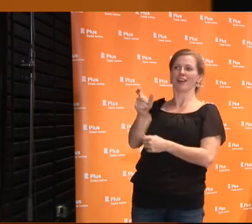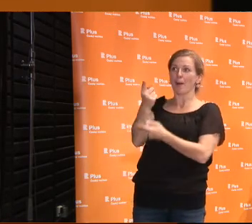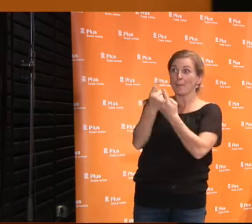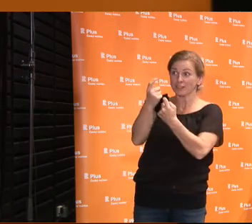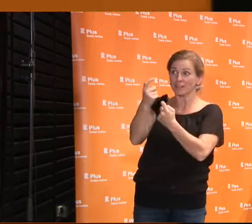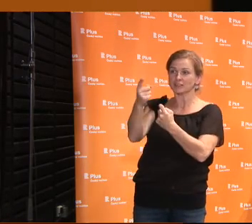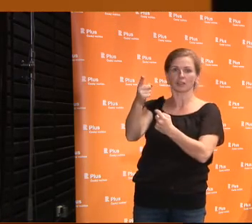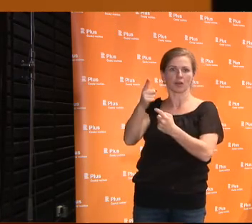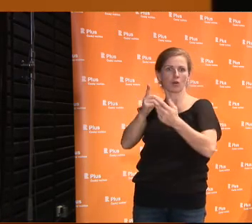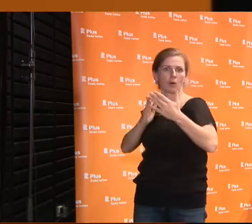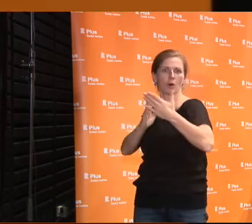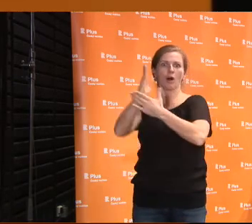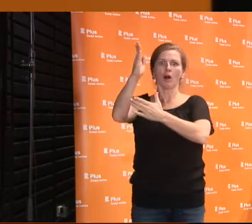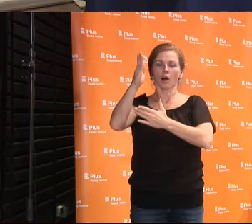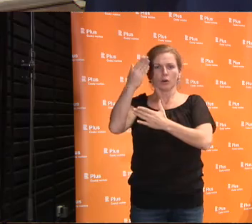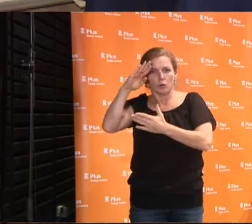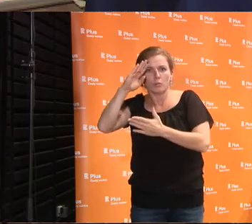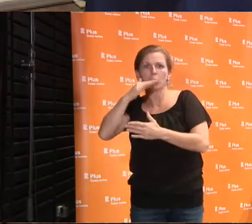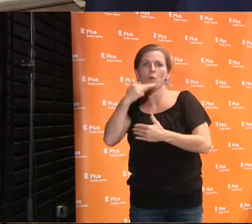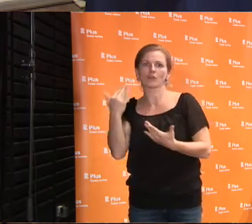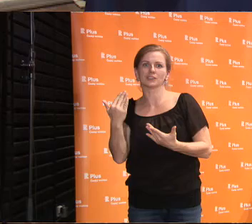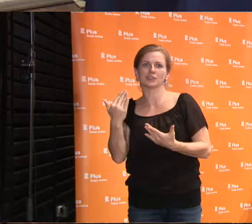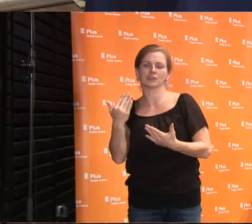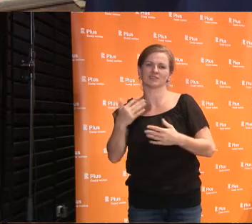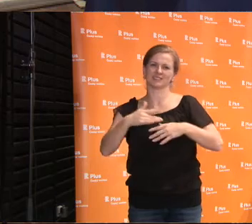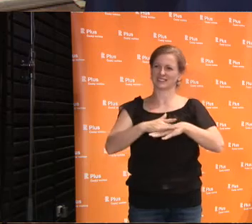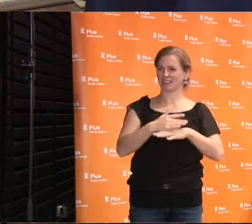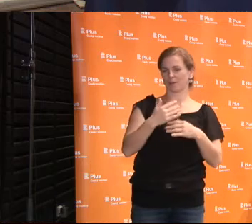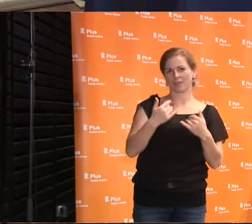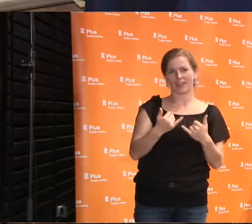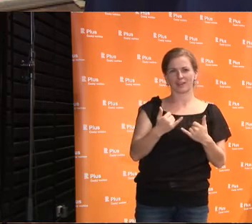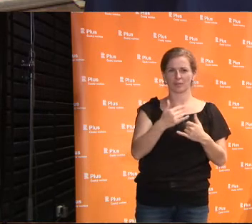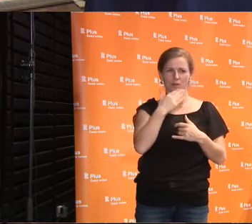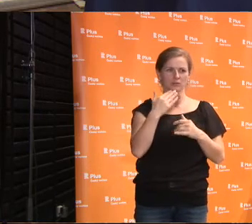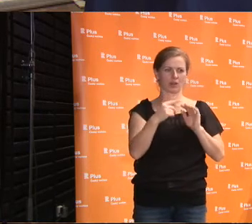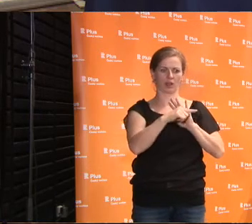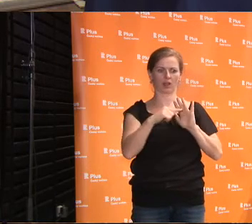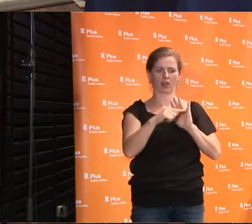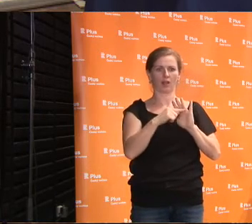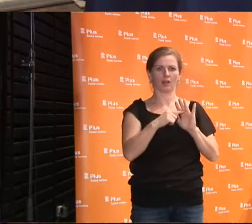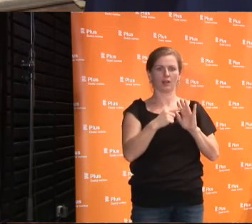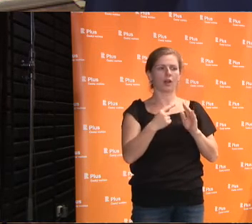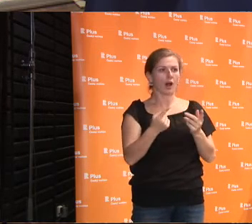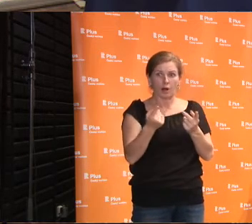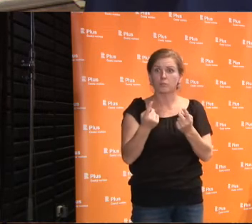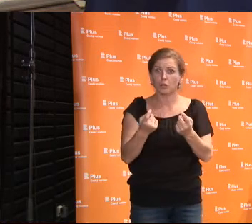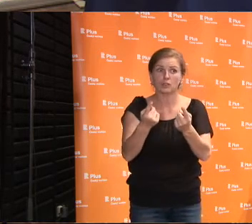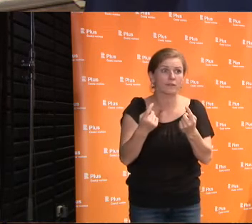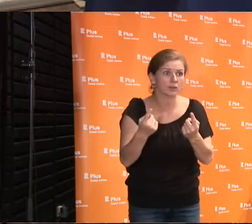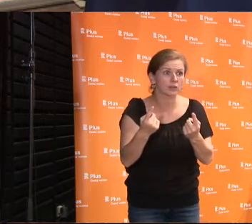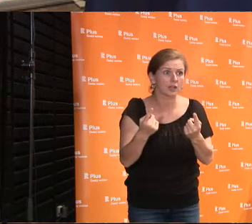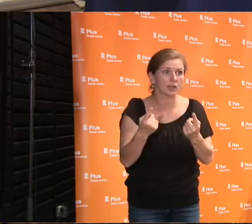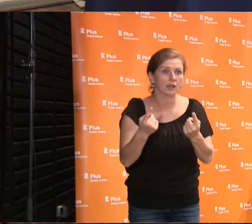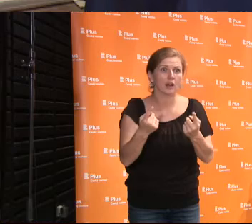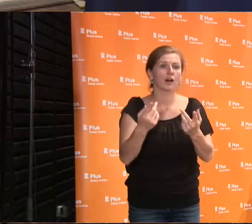OECD vyznívá pro nás dost pesimisticky a nebere do úvahy, že pokud naše lidi motivujeme je